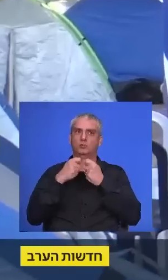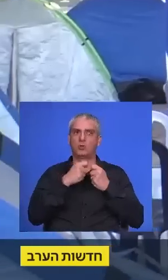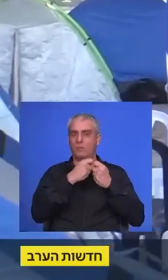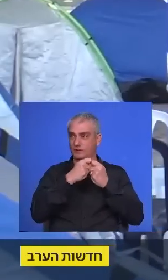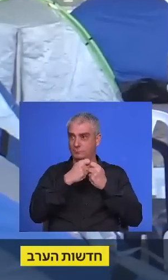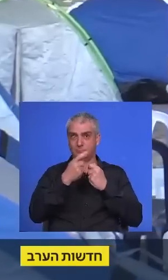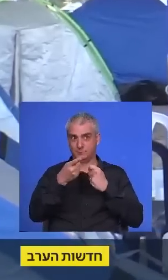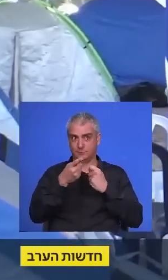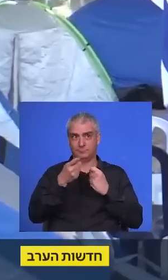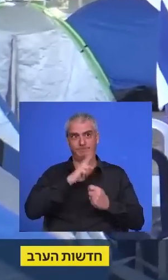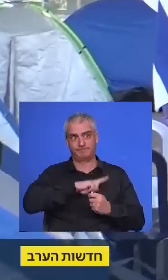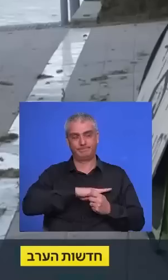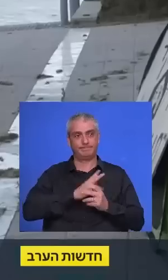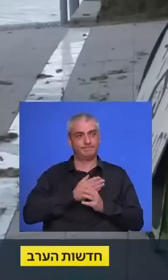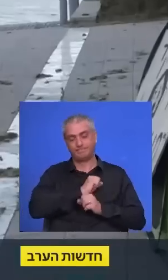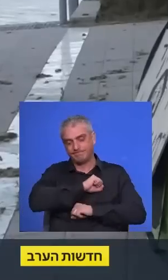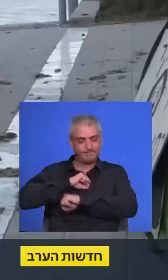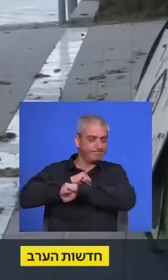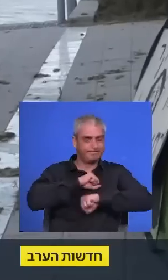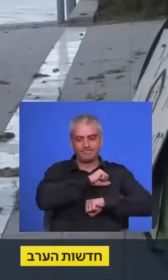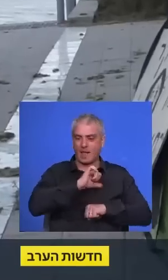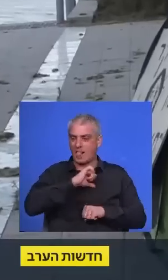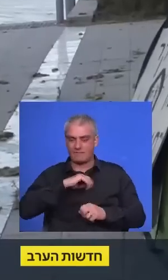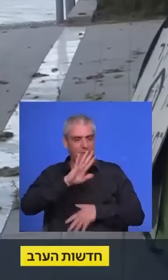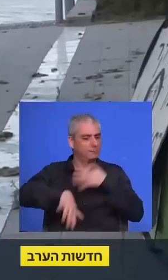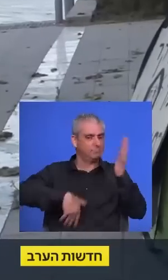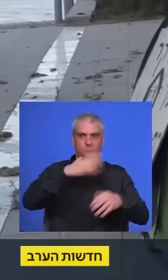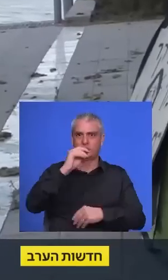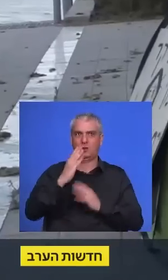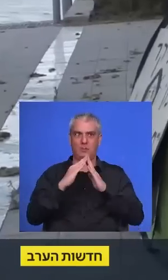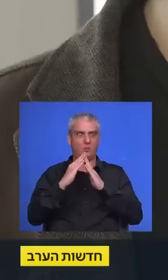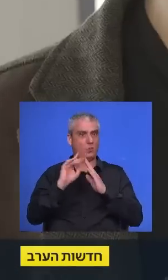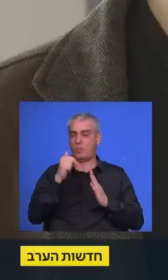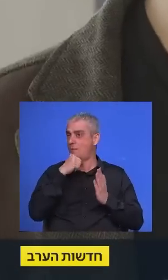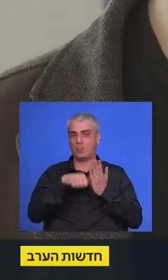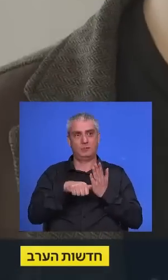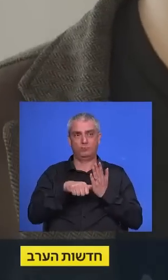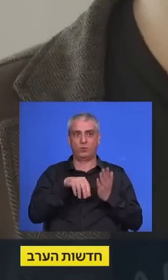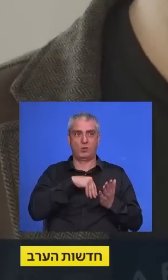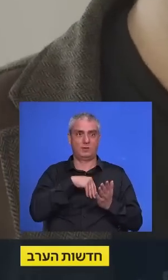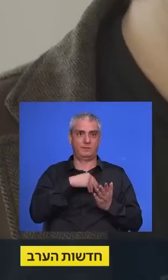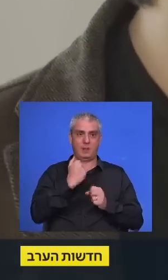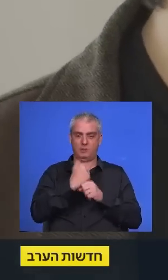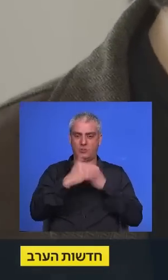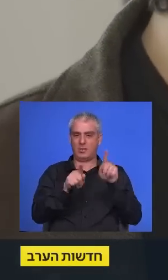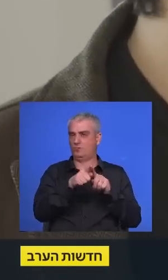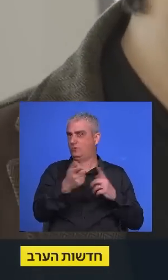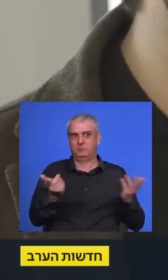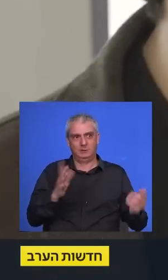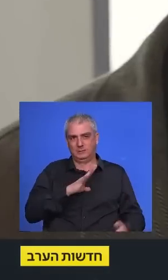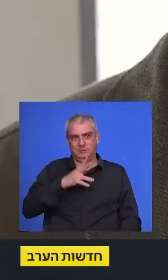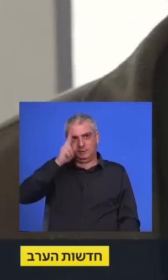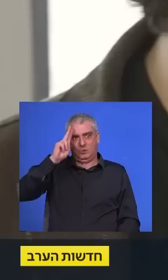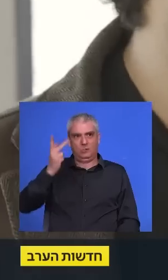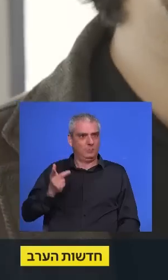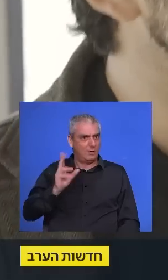אלו נאלצות לפלס לבד דרכן בג'ונגל הדיור. לא כל הבנקים כאילו מוכנים בכלל ללכת למהלך הזה, מבחינתם זה סיכון, כאילו רגע, יש